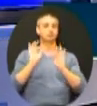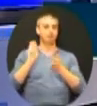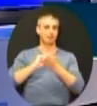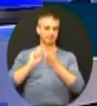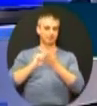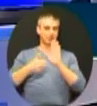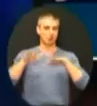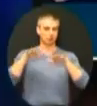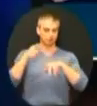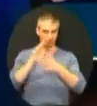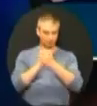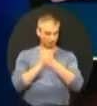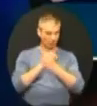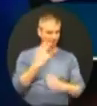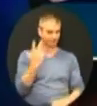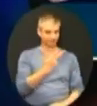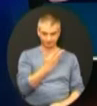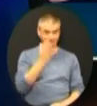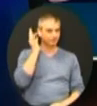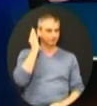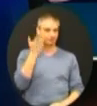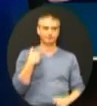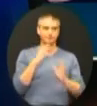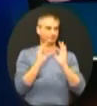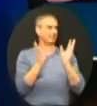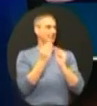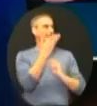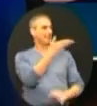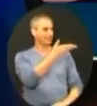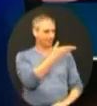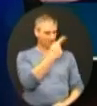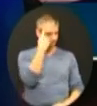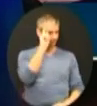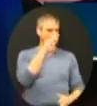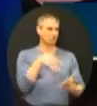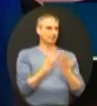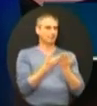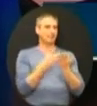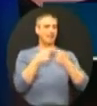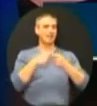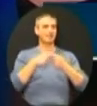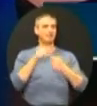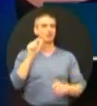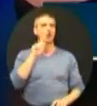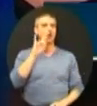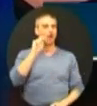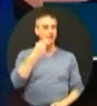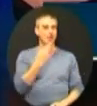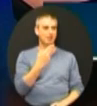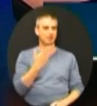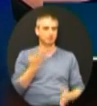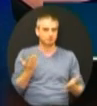משרד ראש הממשלה שלום לכם רבותיי גברתי נתחיל איתך יוזם מהצעה חבר כנסת אוחנה